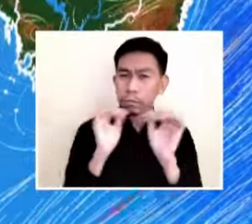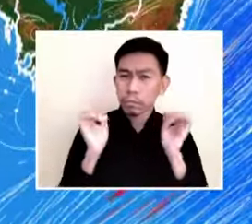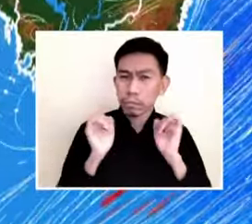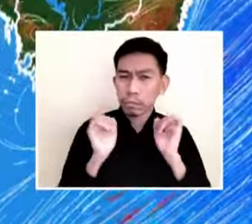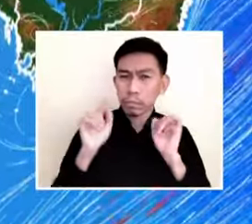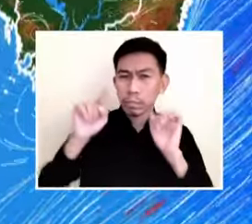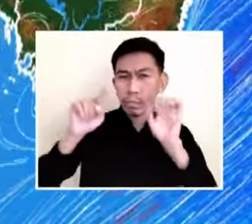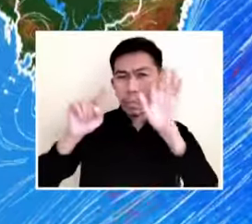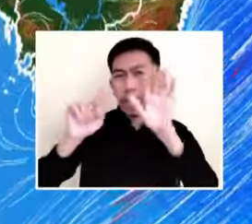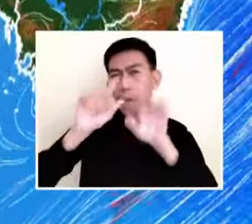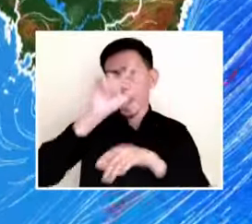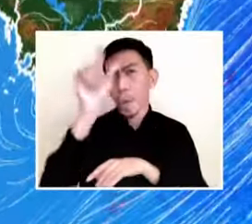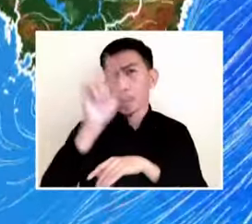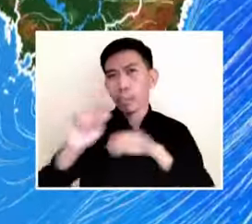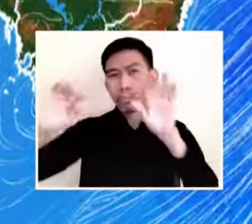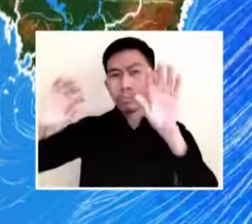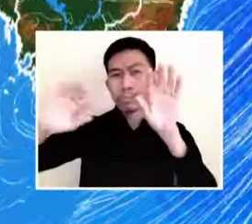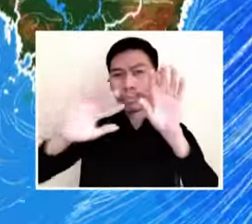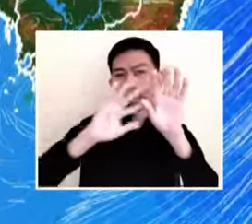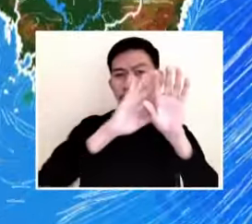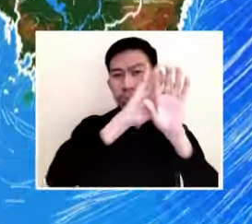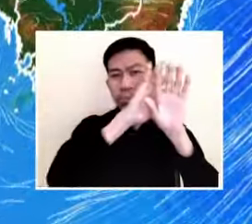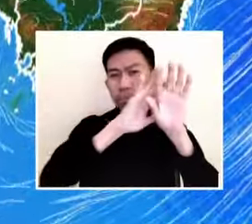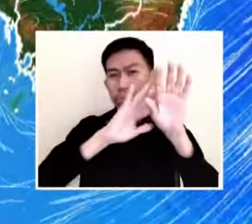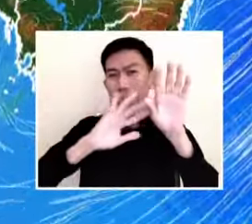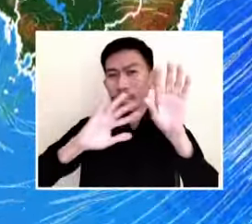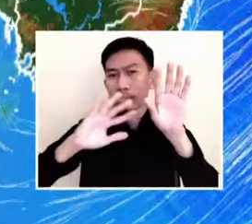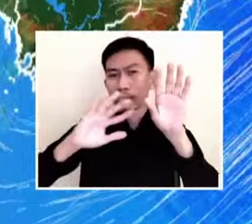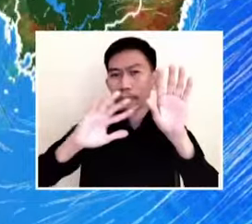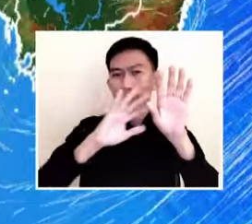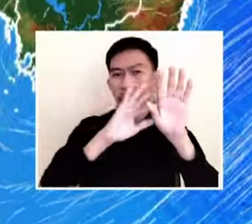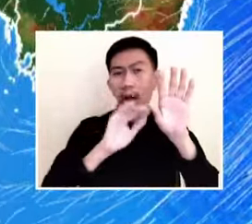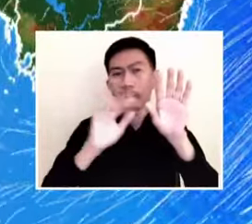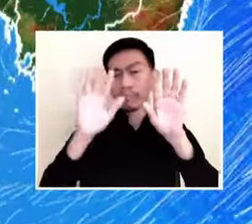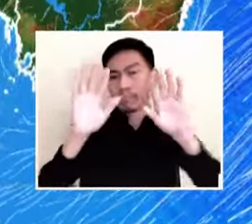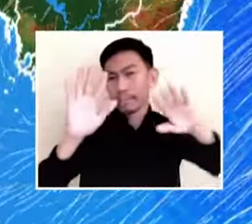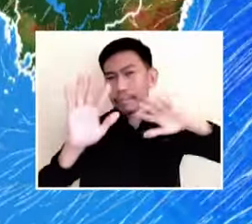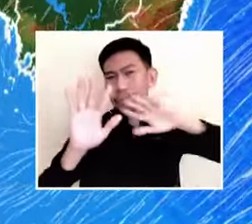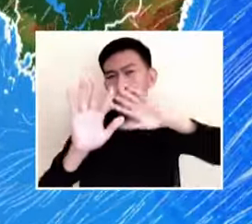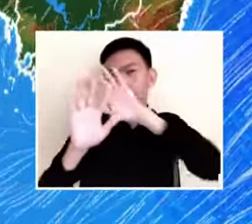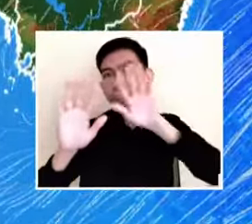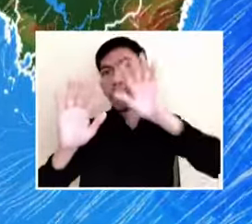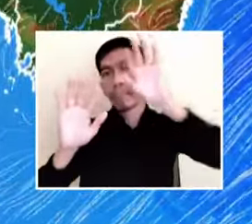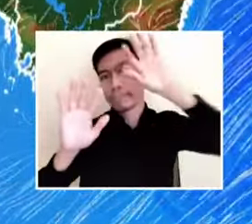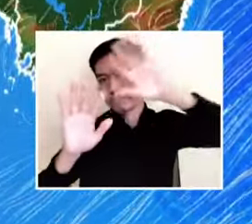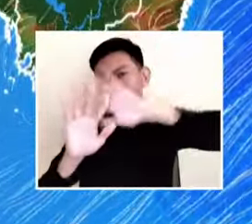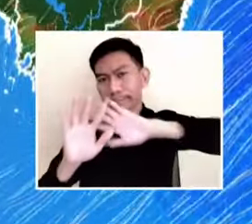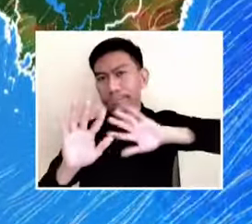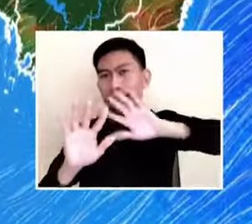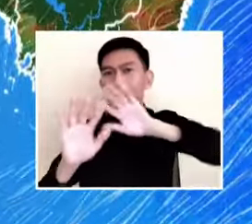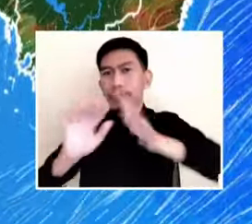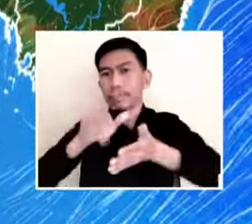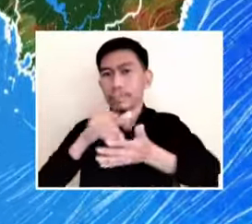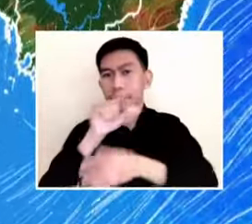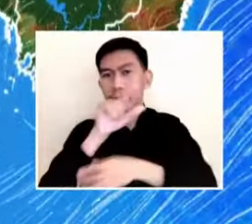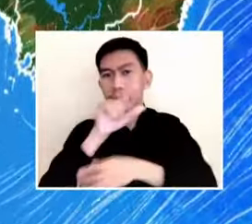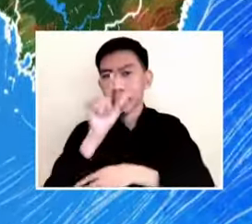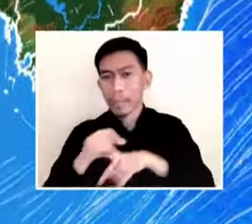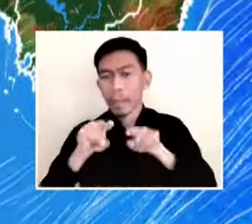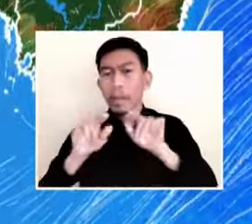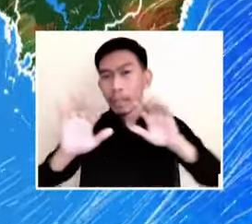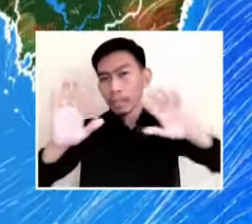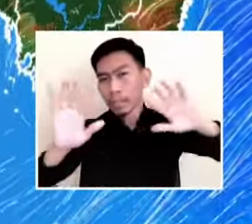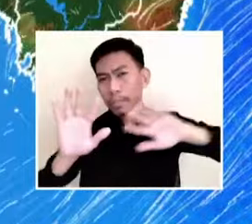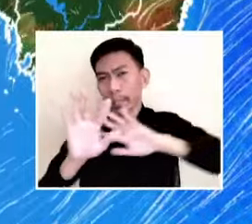Northern Luzon. Aabot po yan pagsapit ng Miyerkules sa may bahagi ng Central Luzon at posible rin may mabuong shear line mula po sa banggaan ng